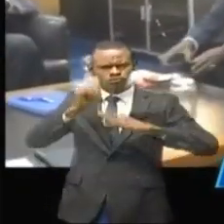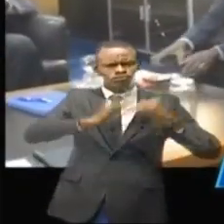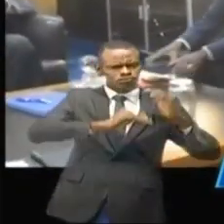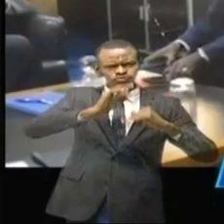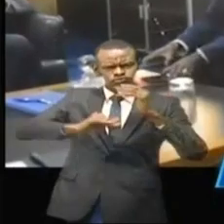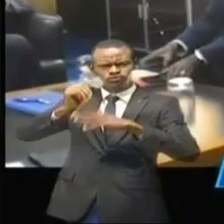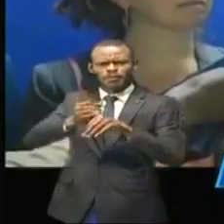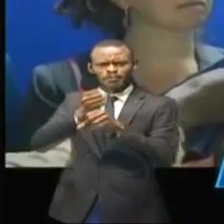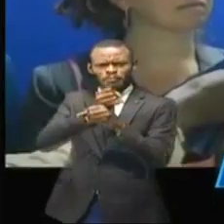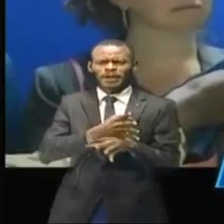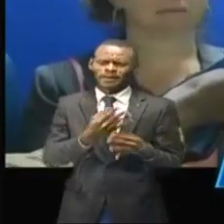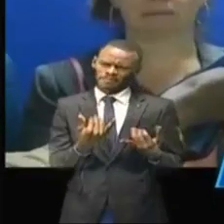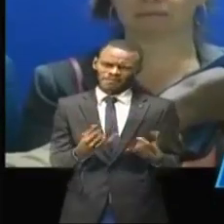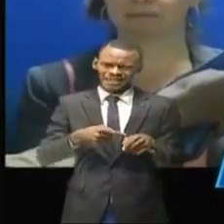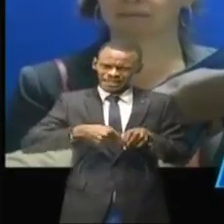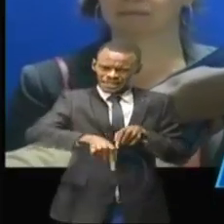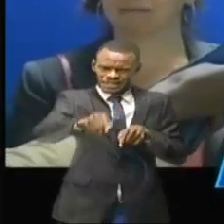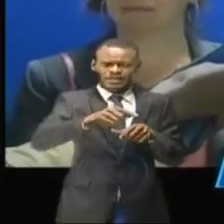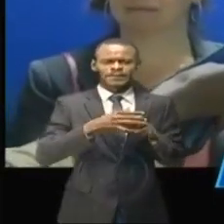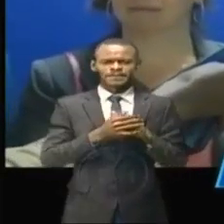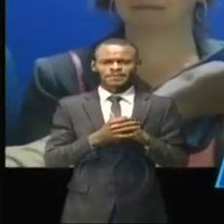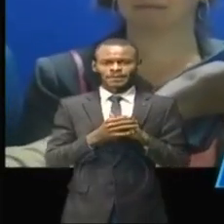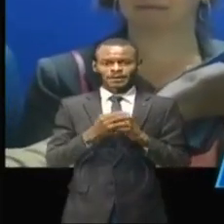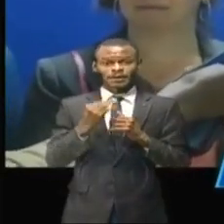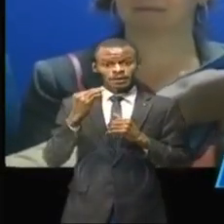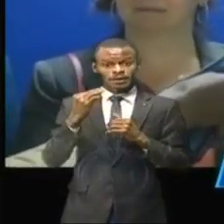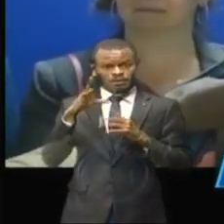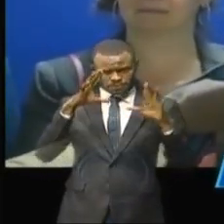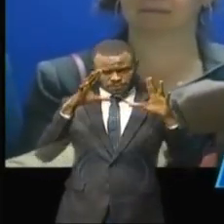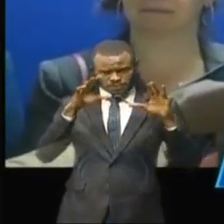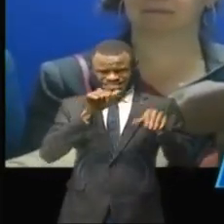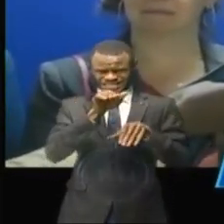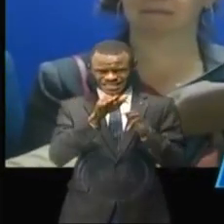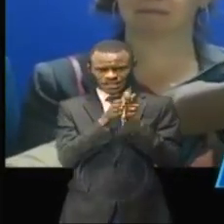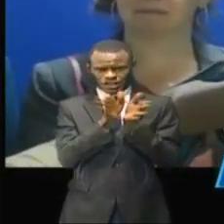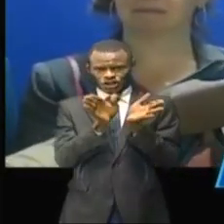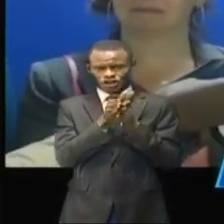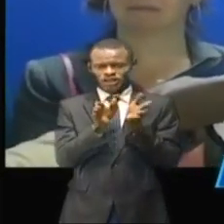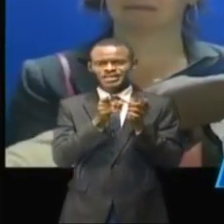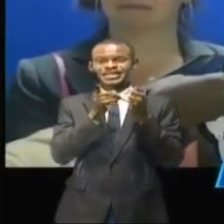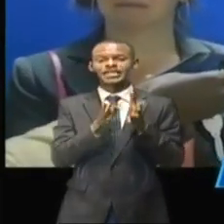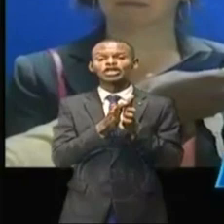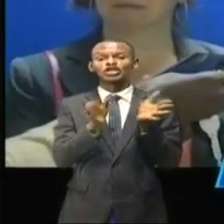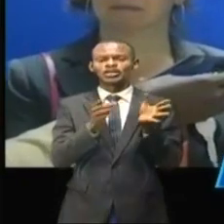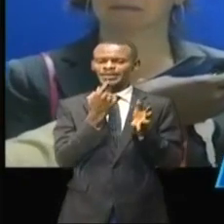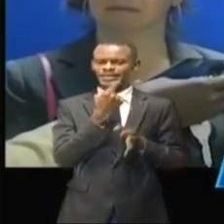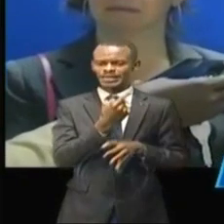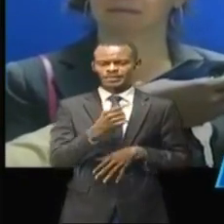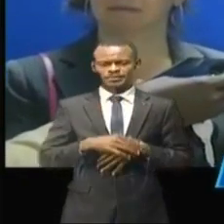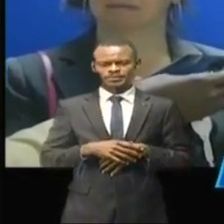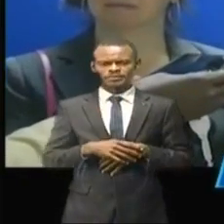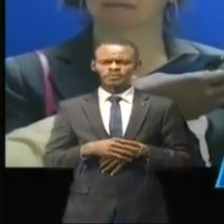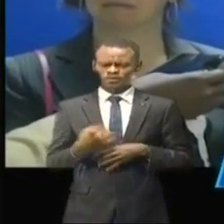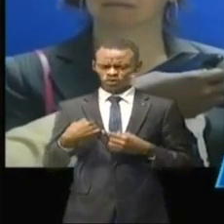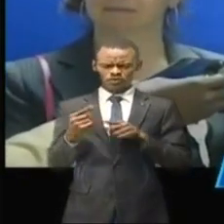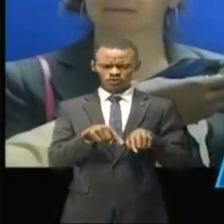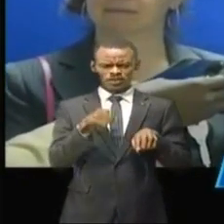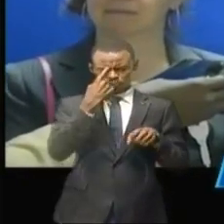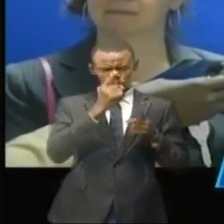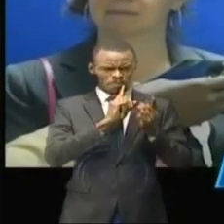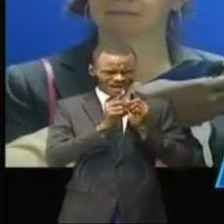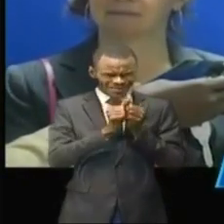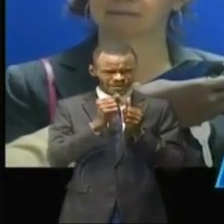est venu pour que le ministère nous renseigne sur leur plan stratégique pour qu'on puisse regarder où il y a